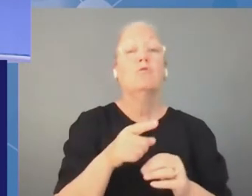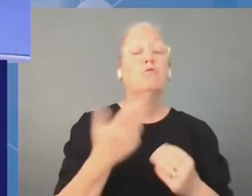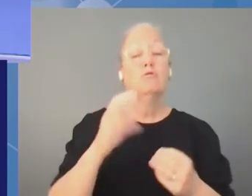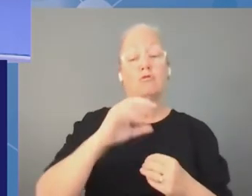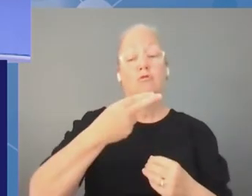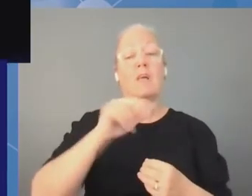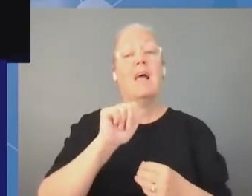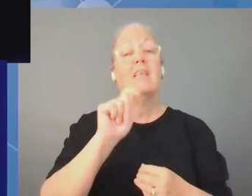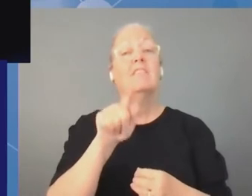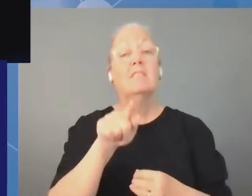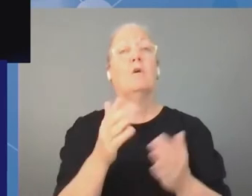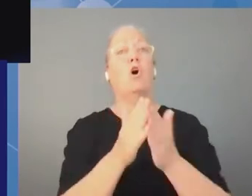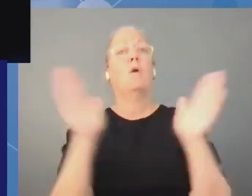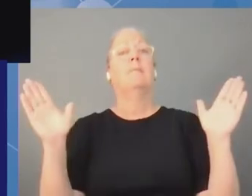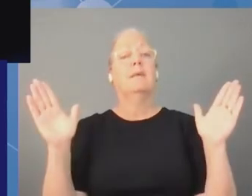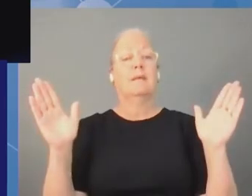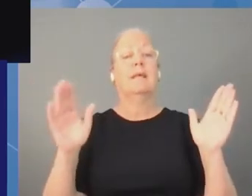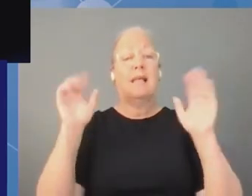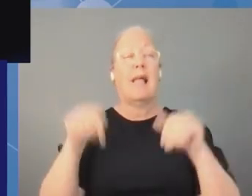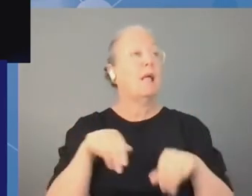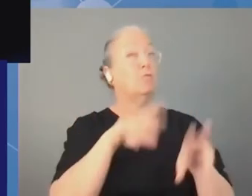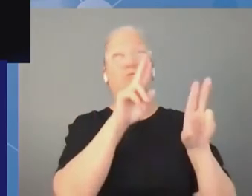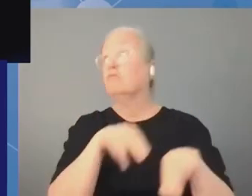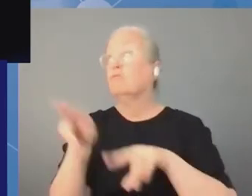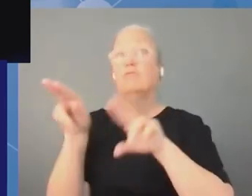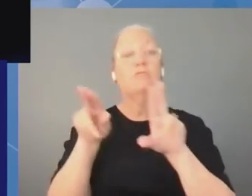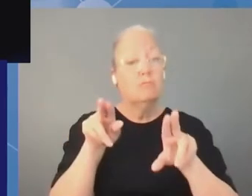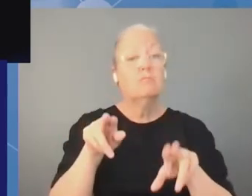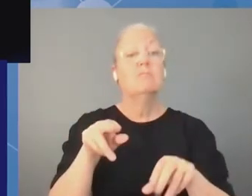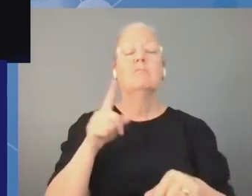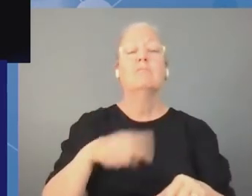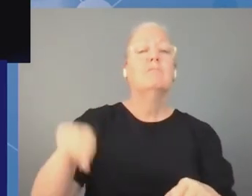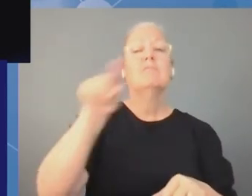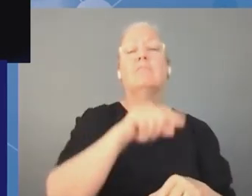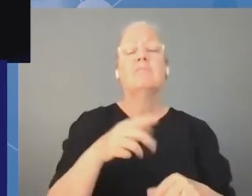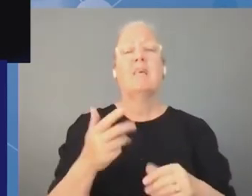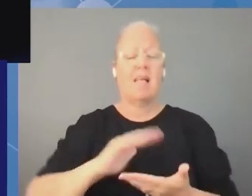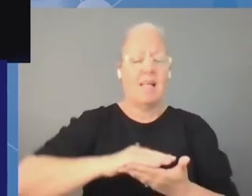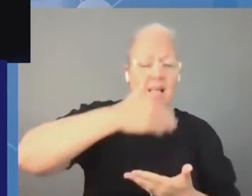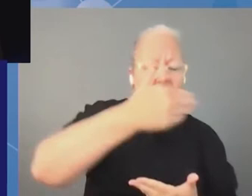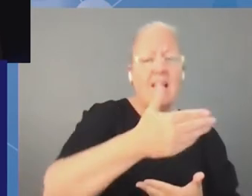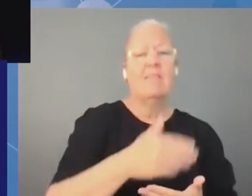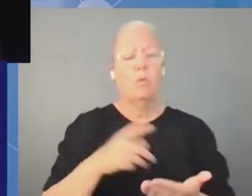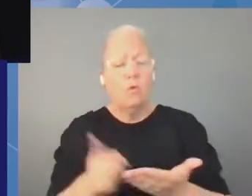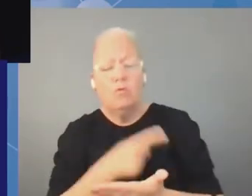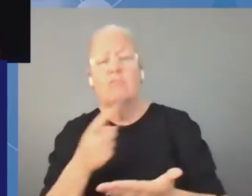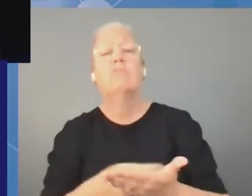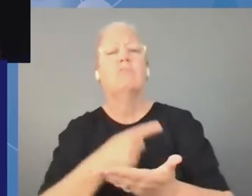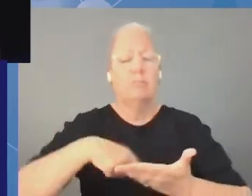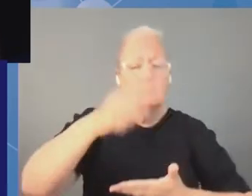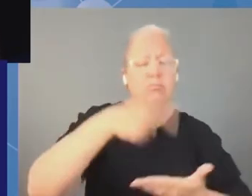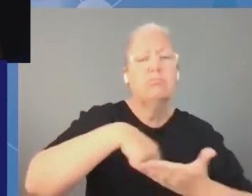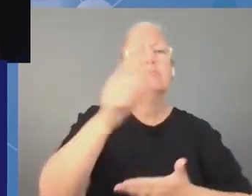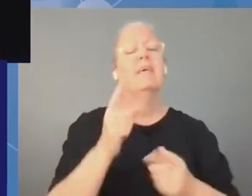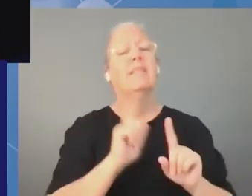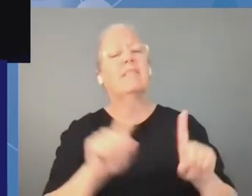是发表一个意见的吧，所以我相信我们也应该用开放的一些软件的吧，